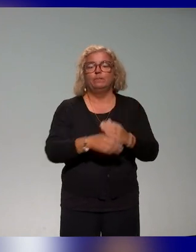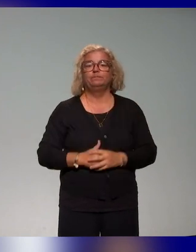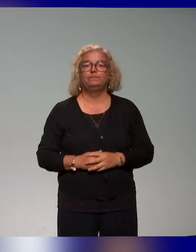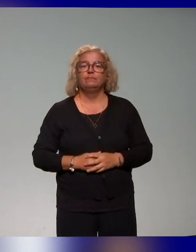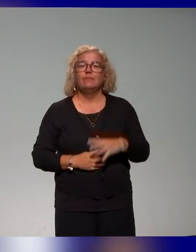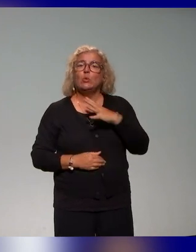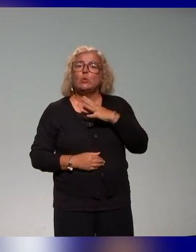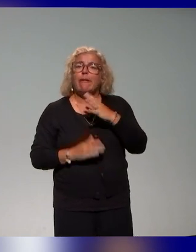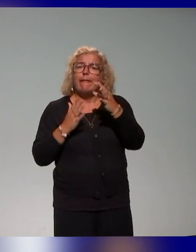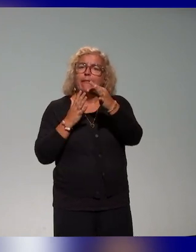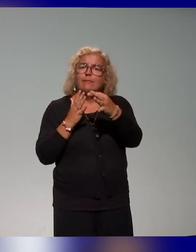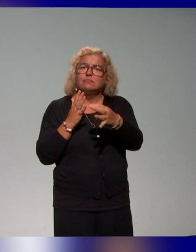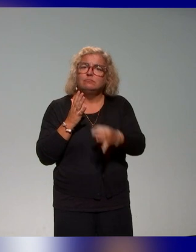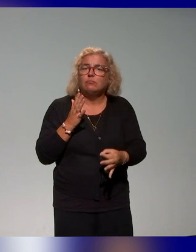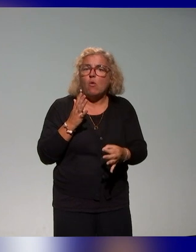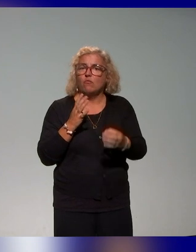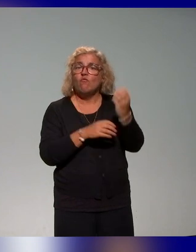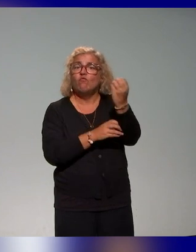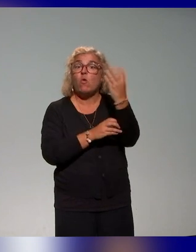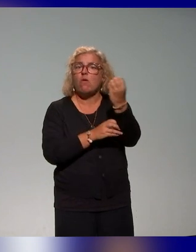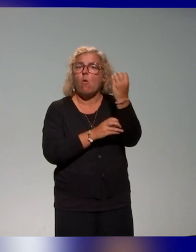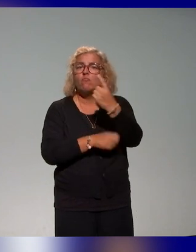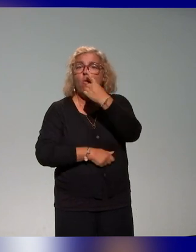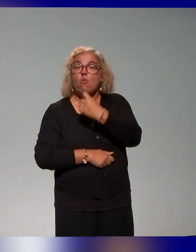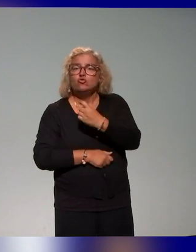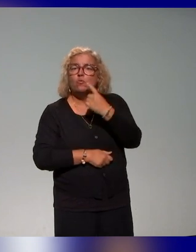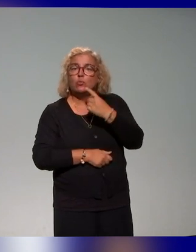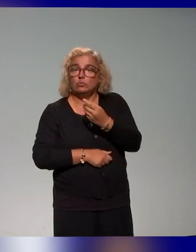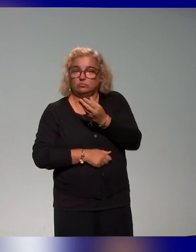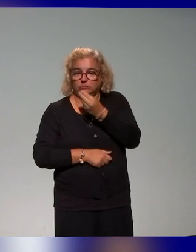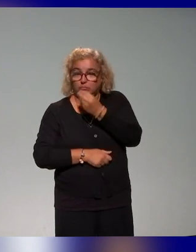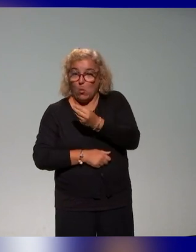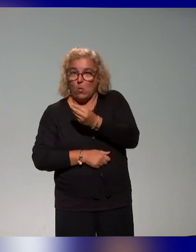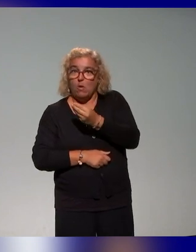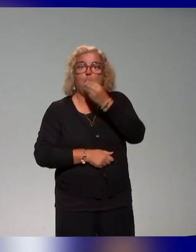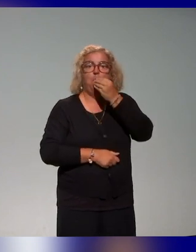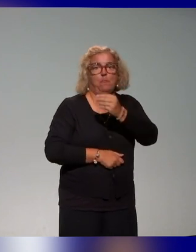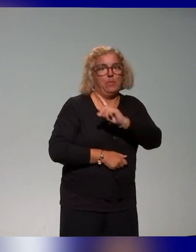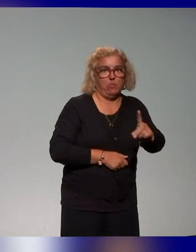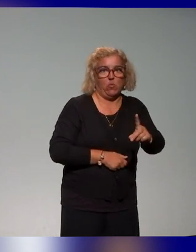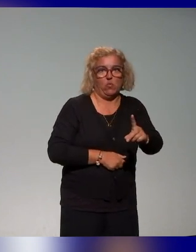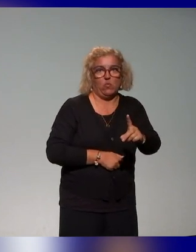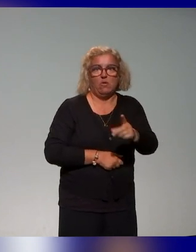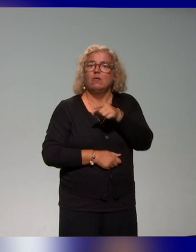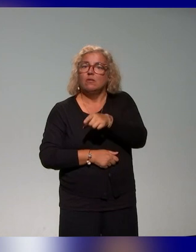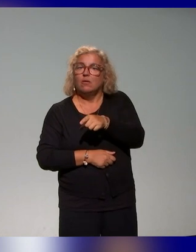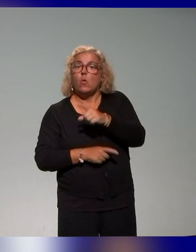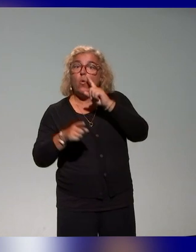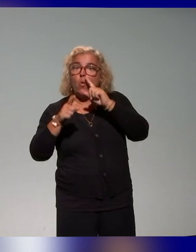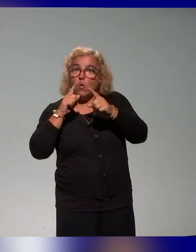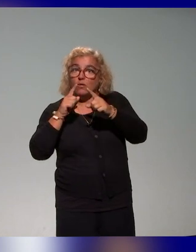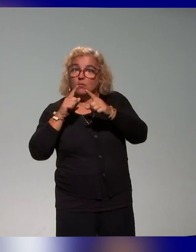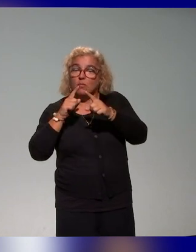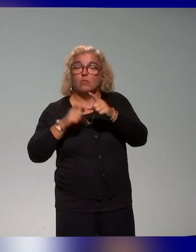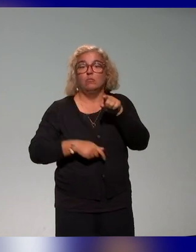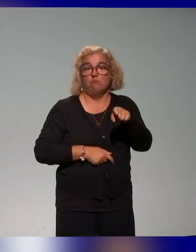on a des éléments, des voyants qui nous disent, tiens, ça c'est bon, ça c'est moins bon, ça c'est à corriger à tel endroit et pour tel